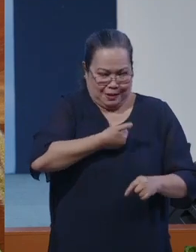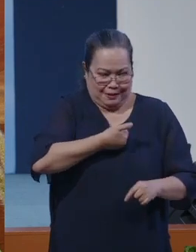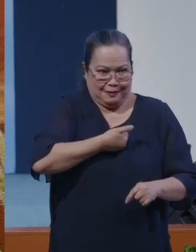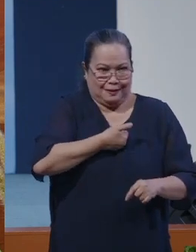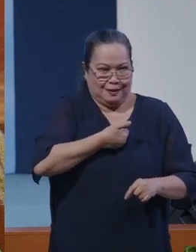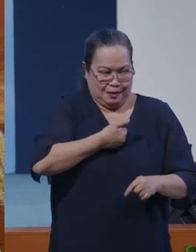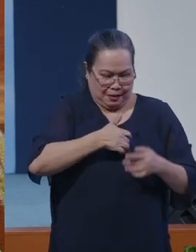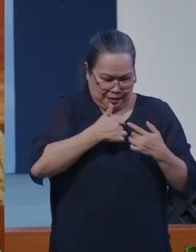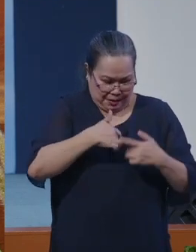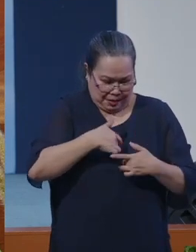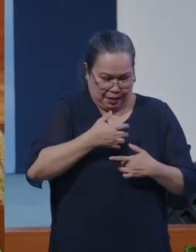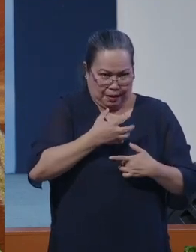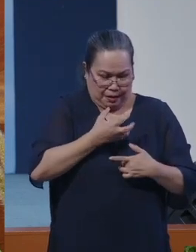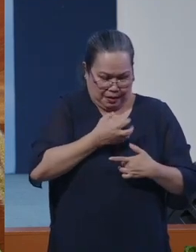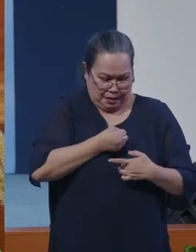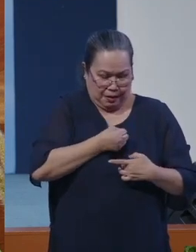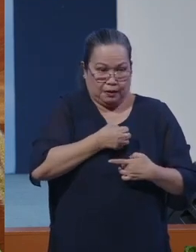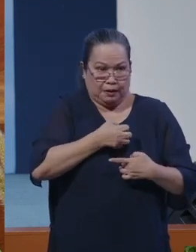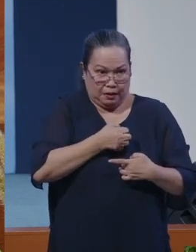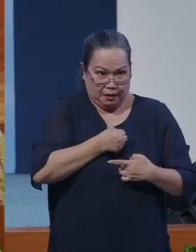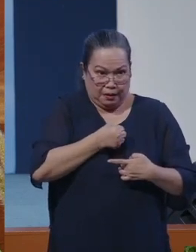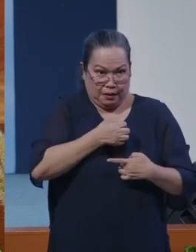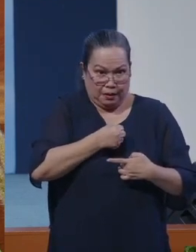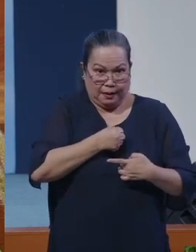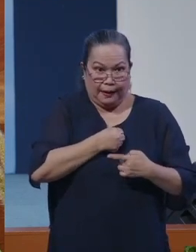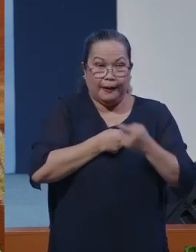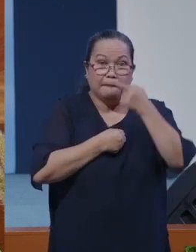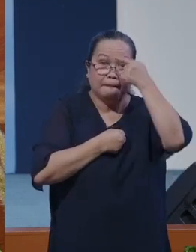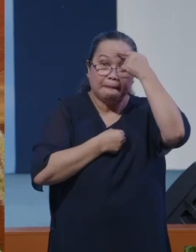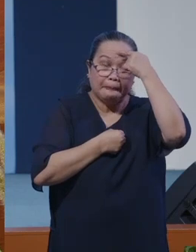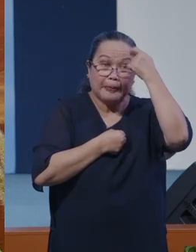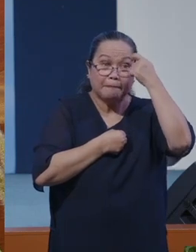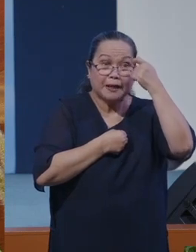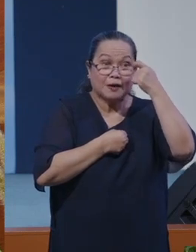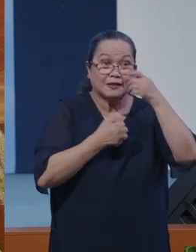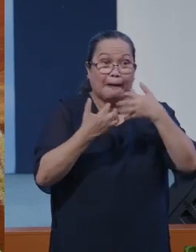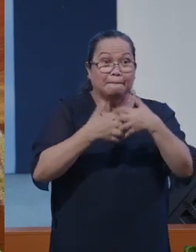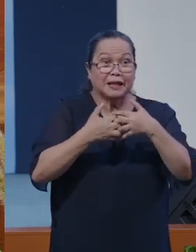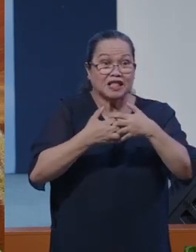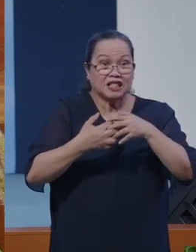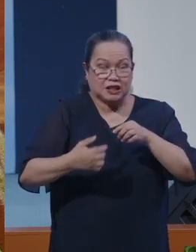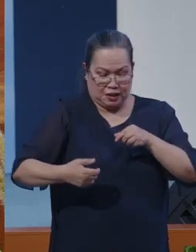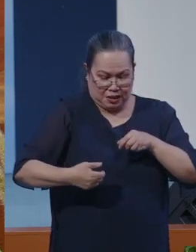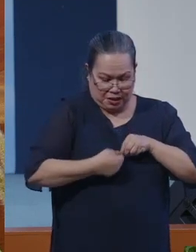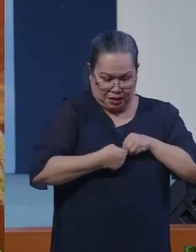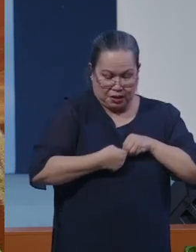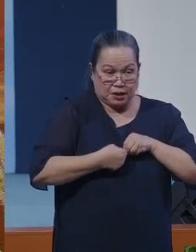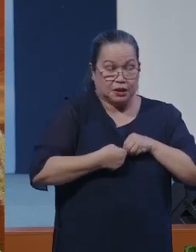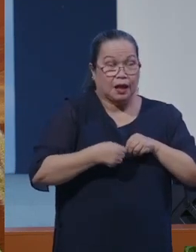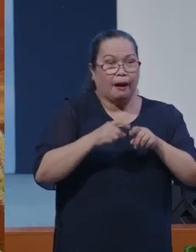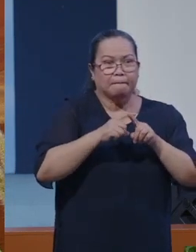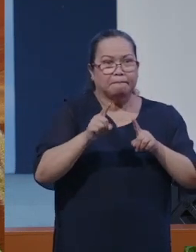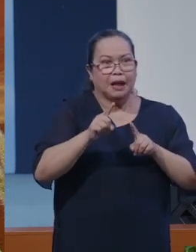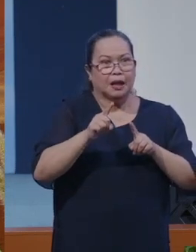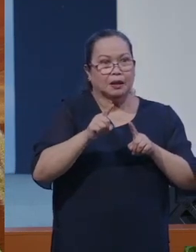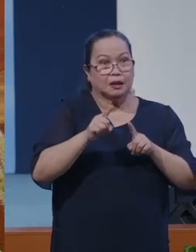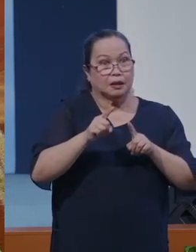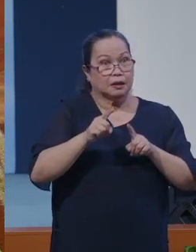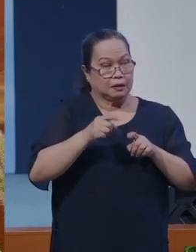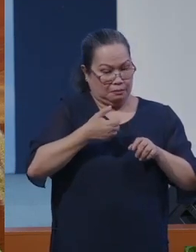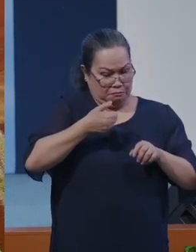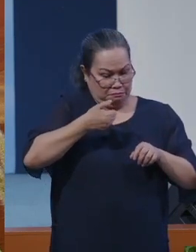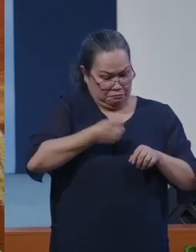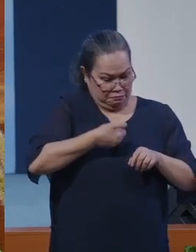Nare-regulate nila ang heartbeat dahil sa pacemaker. Medical science yan. Pero yung organic